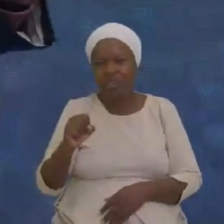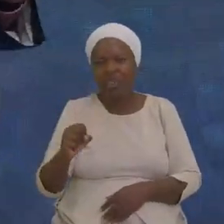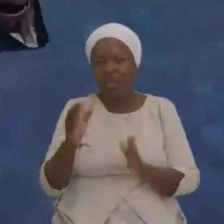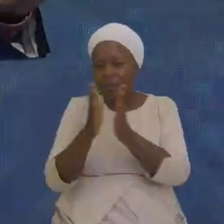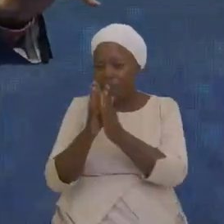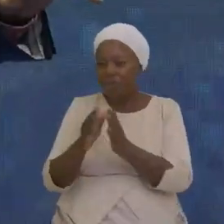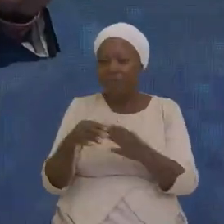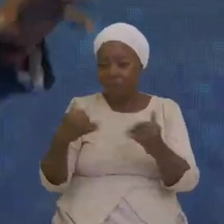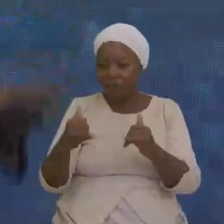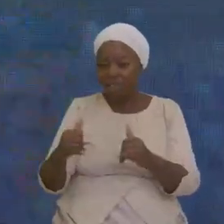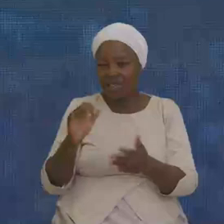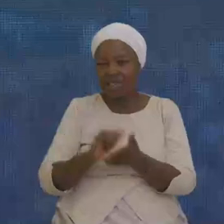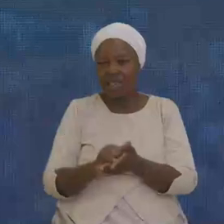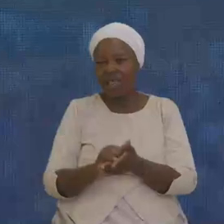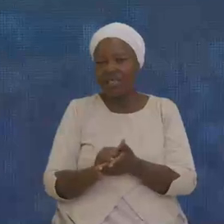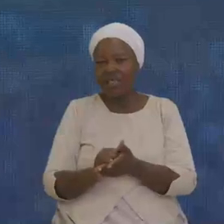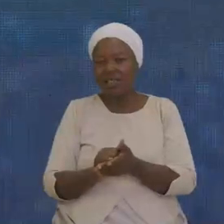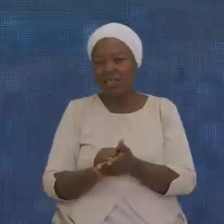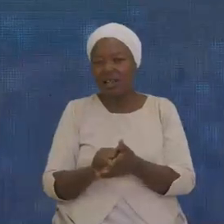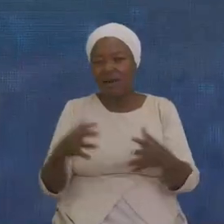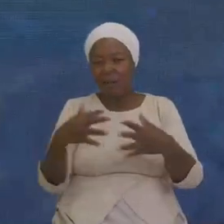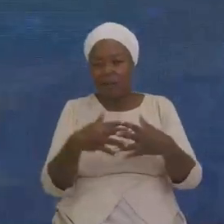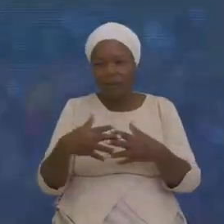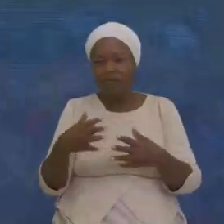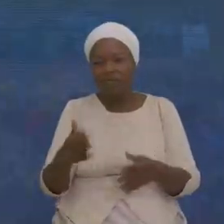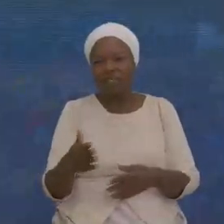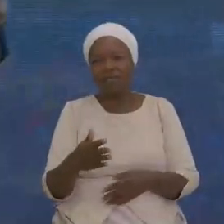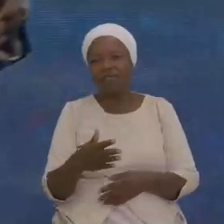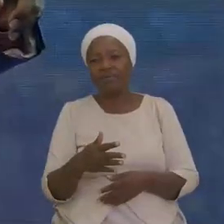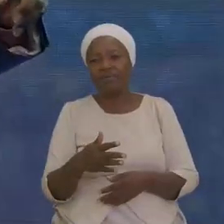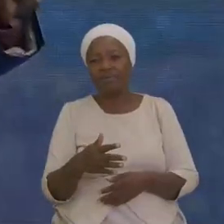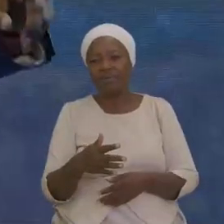Et ces garçons qui jouaient au ballon, ils ont cessé de jouer au ballon.